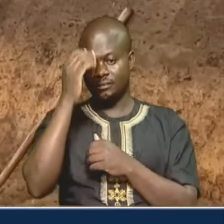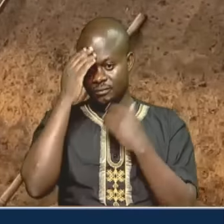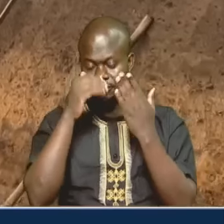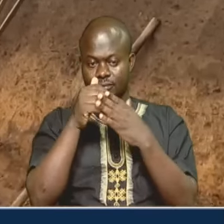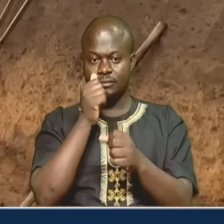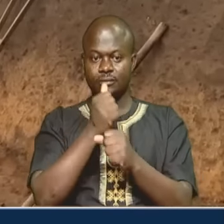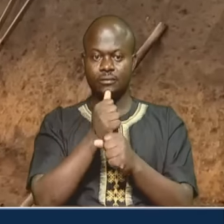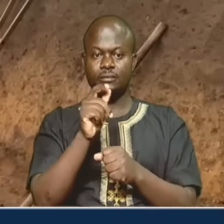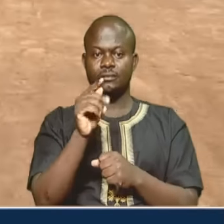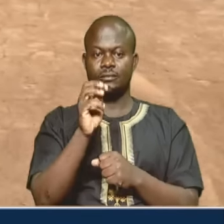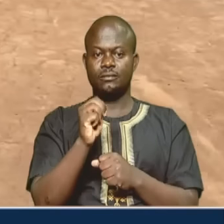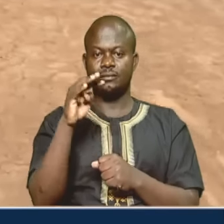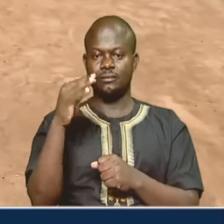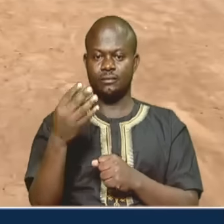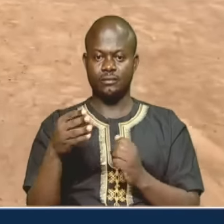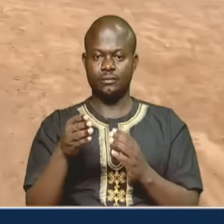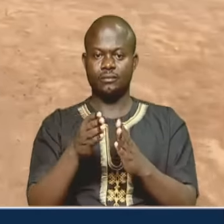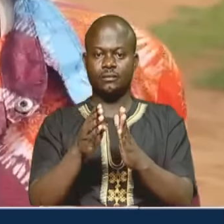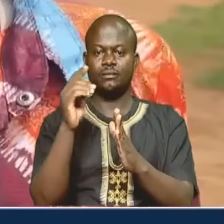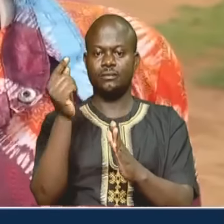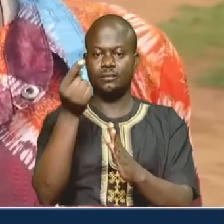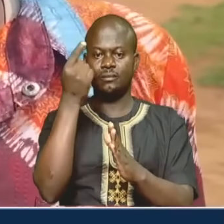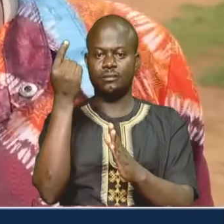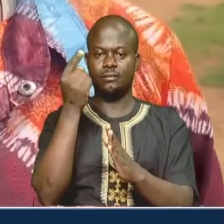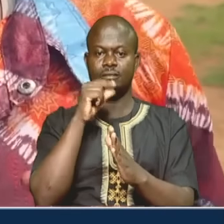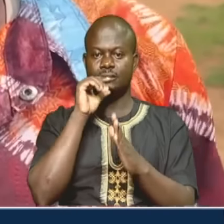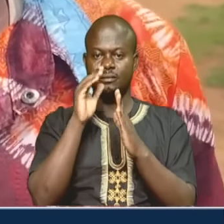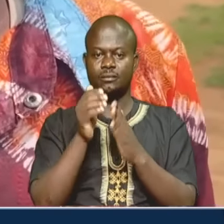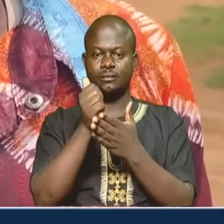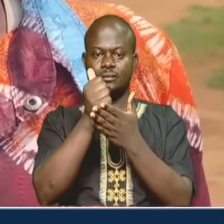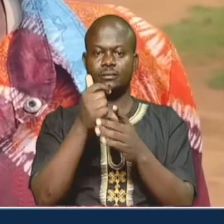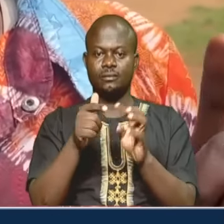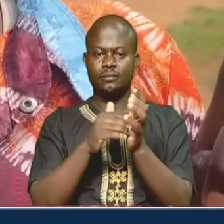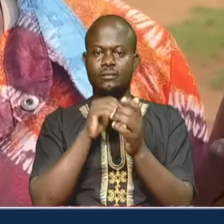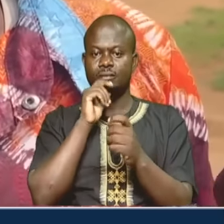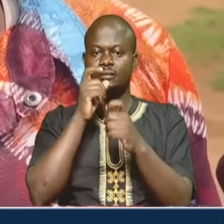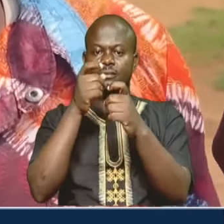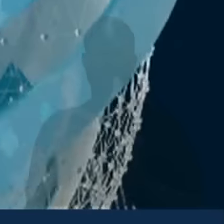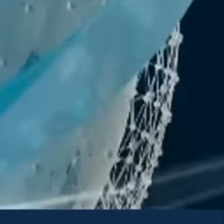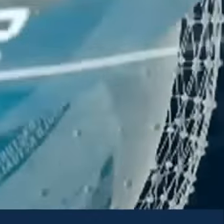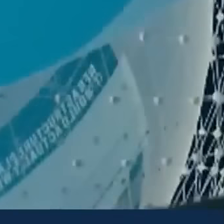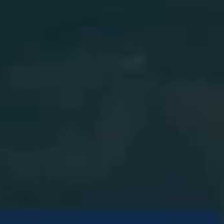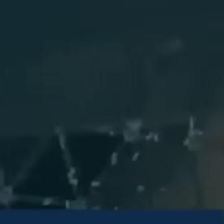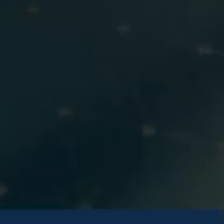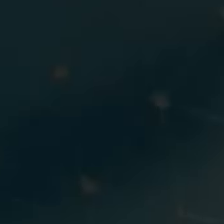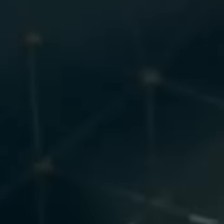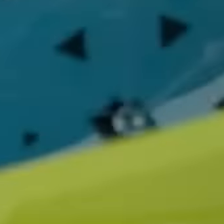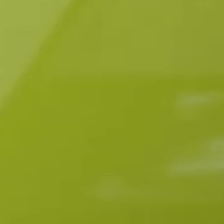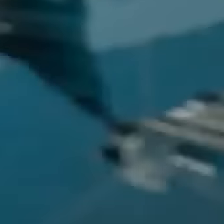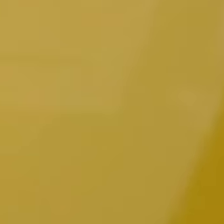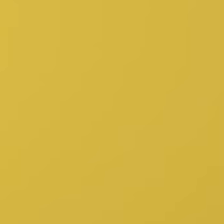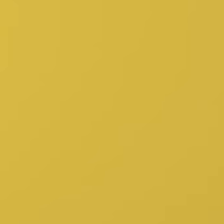kubakorera ibirometero 4 by'umuhanda wenyine ntawamufashije nta n'igihembo ategereje.